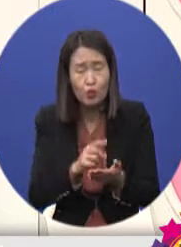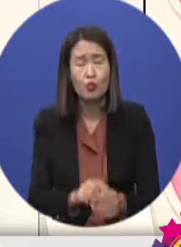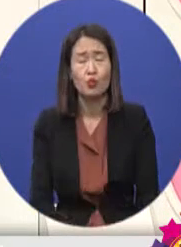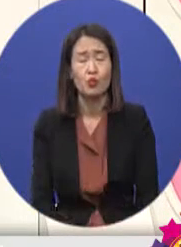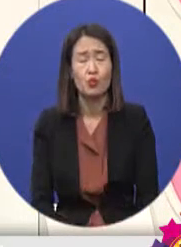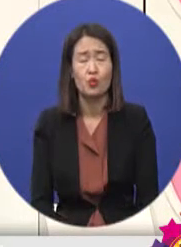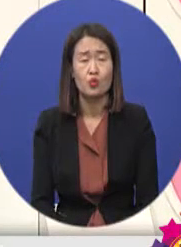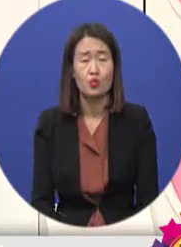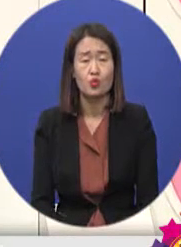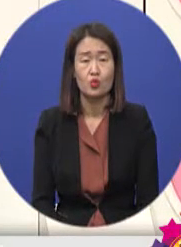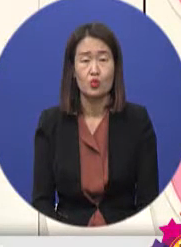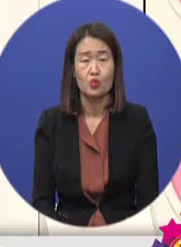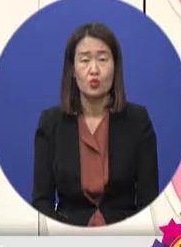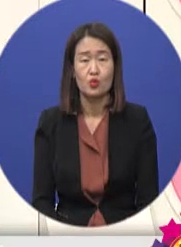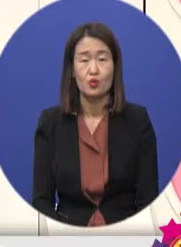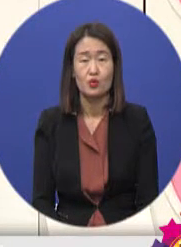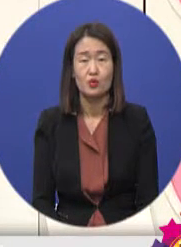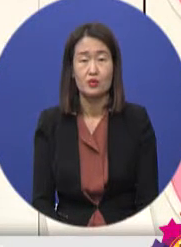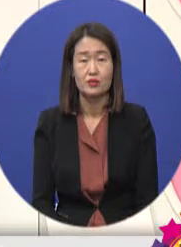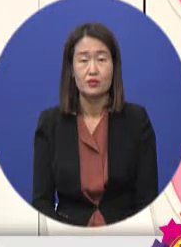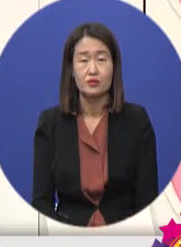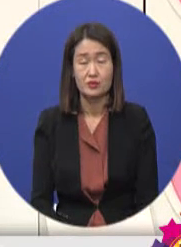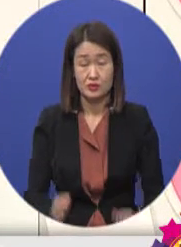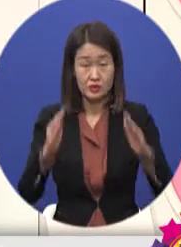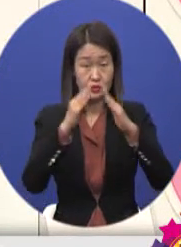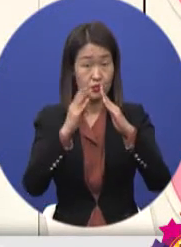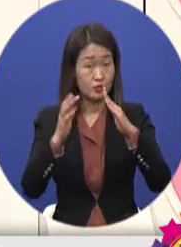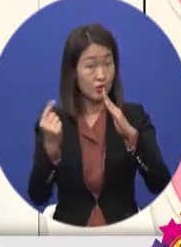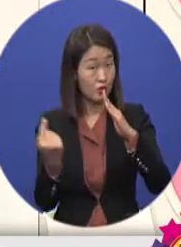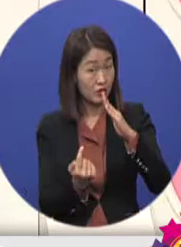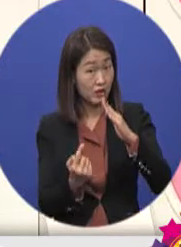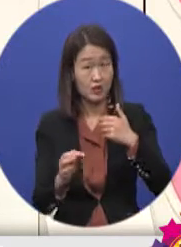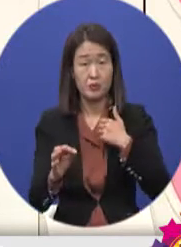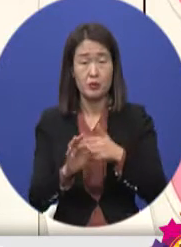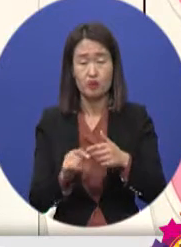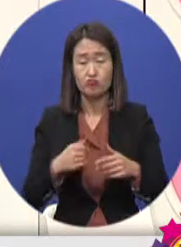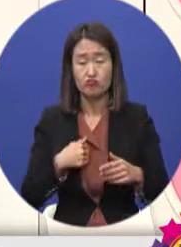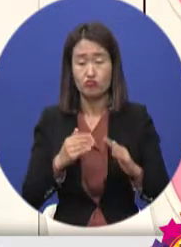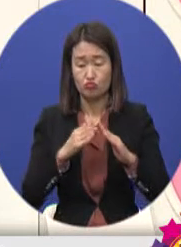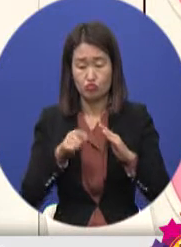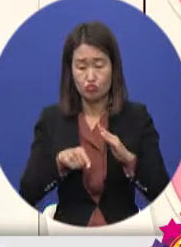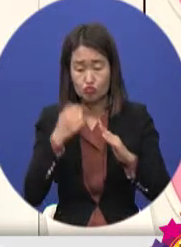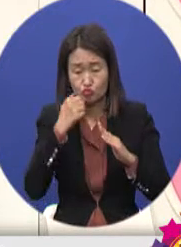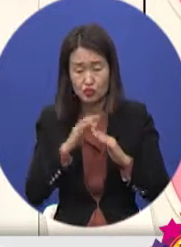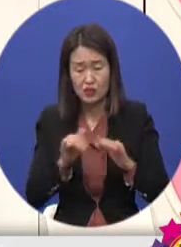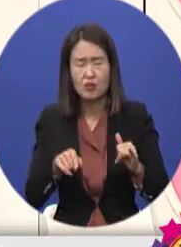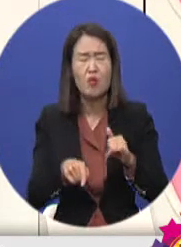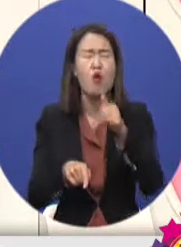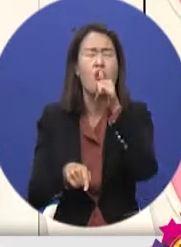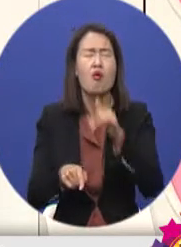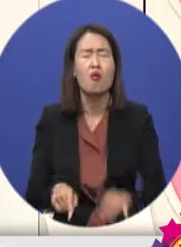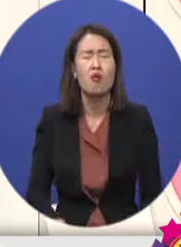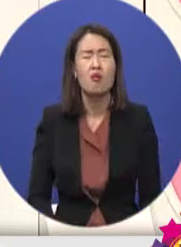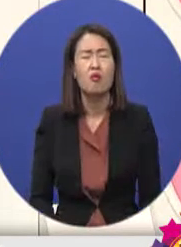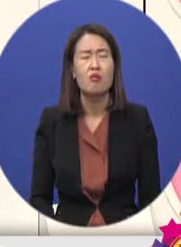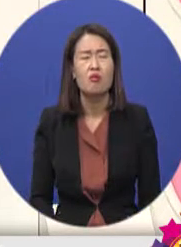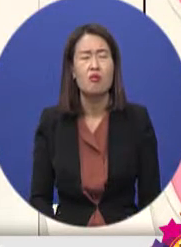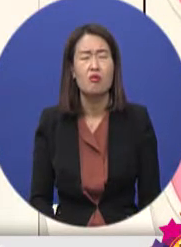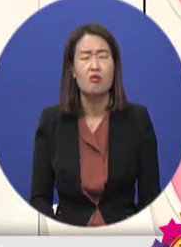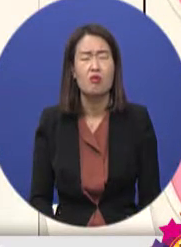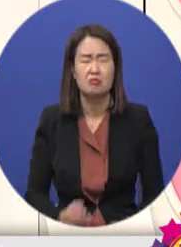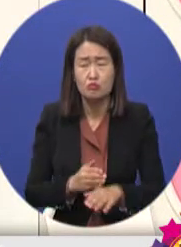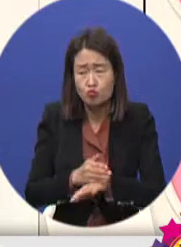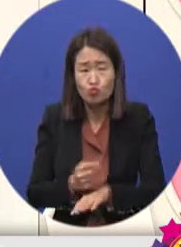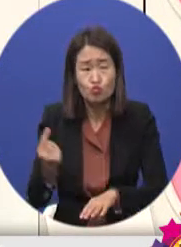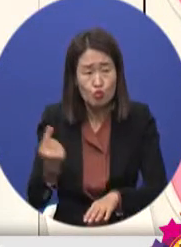또? 그리고 집에 오면 저녁이라도 사람이 있으면 불이라도 쓴디 늦게 오면.